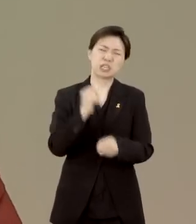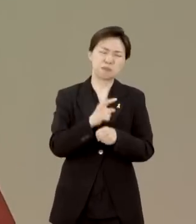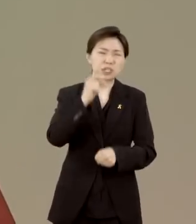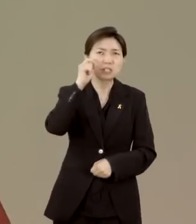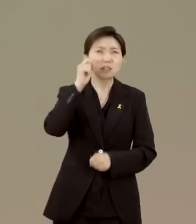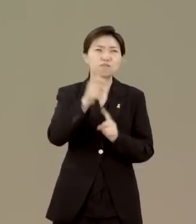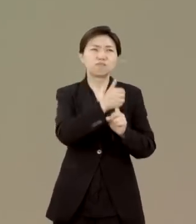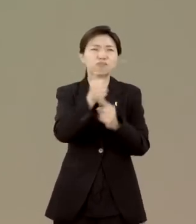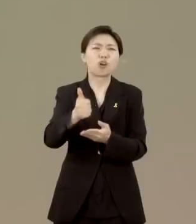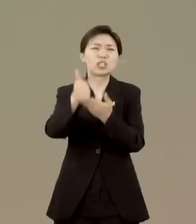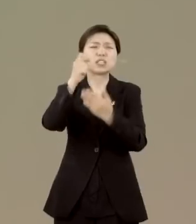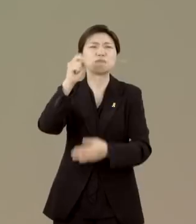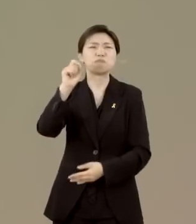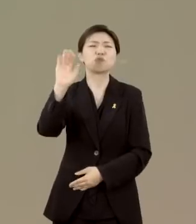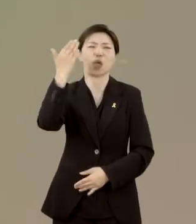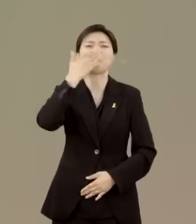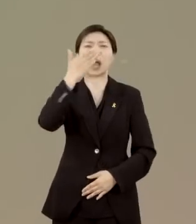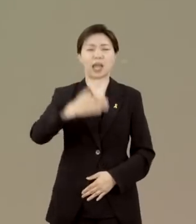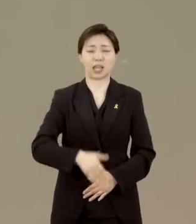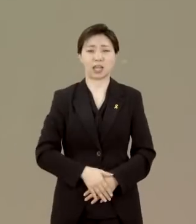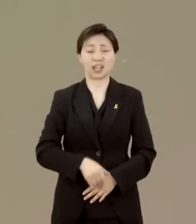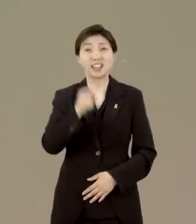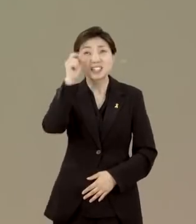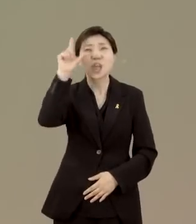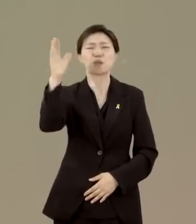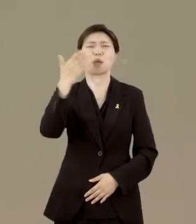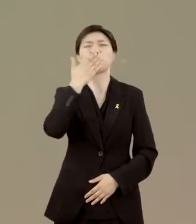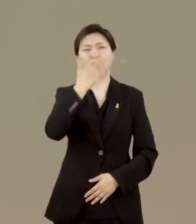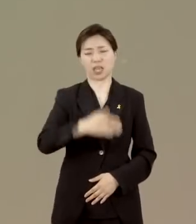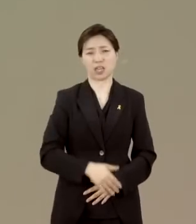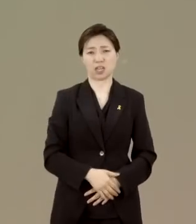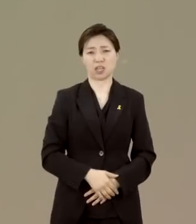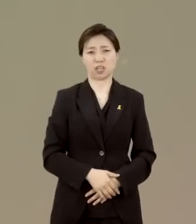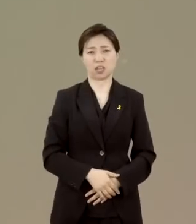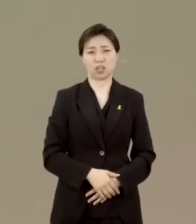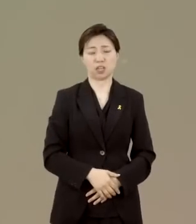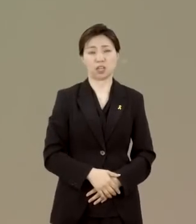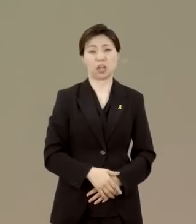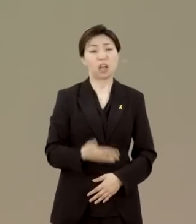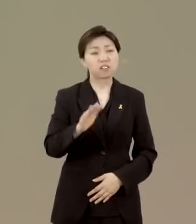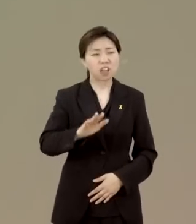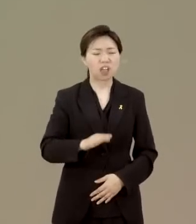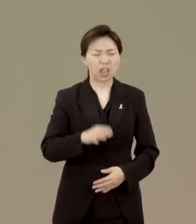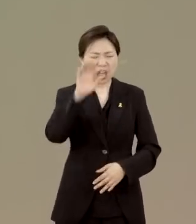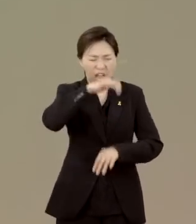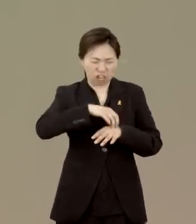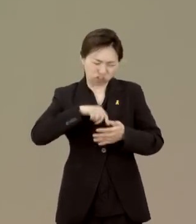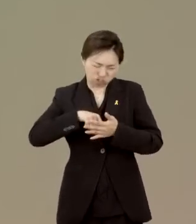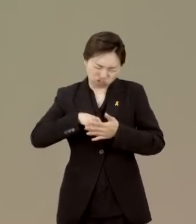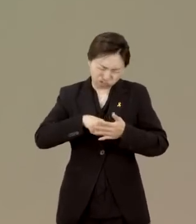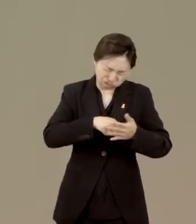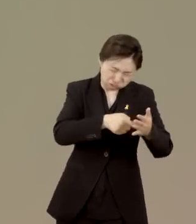성불했겠지라는 생각도 들어요 그만큼 업의 습관이 무서운 거예요 여러분